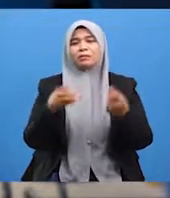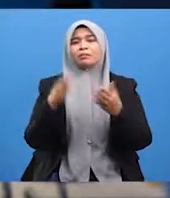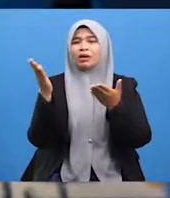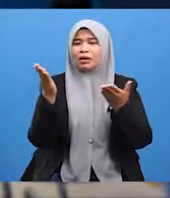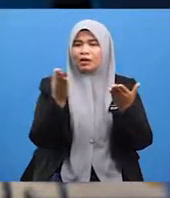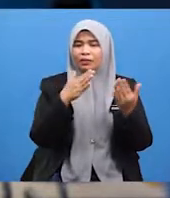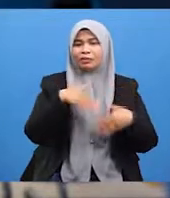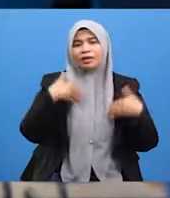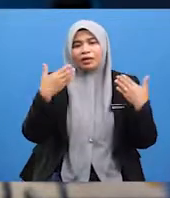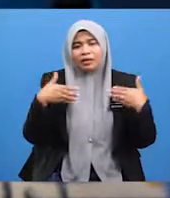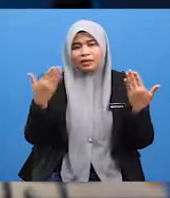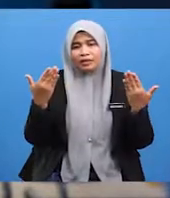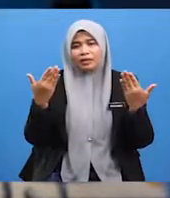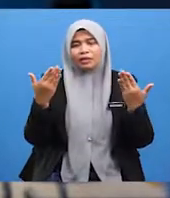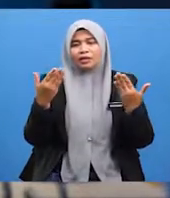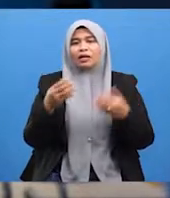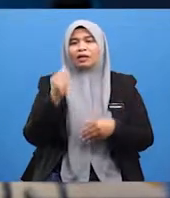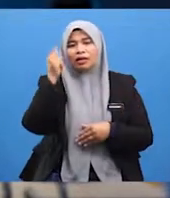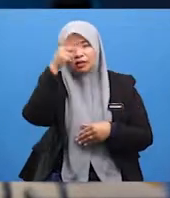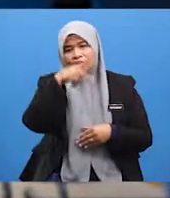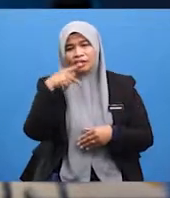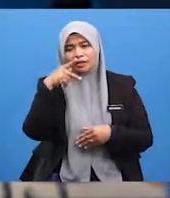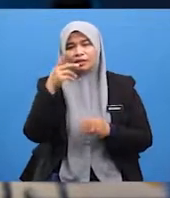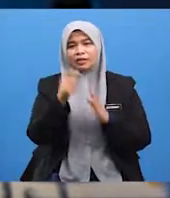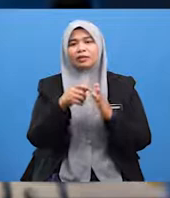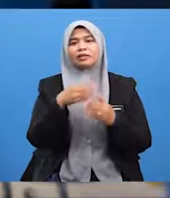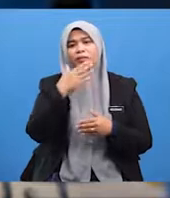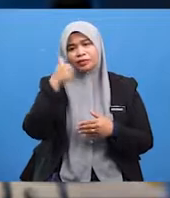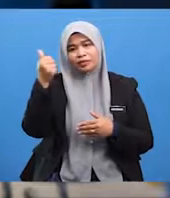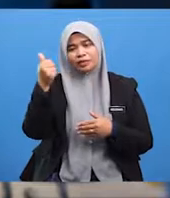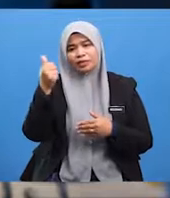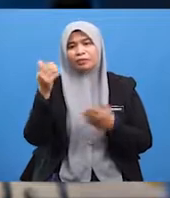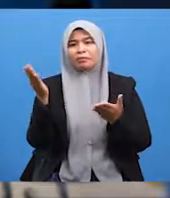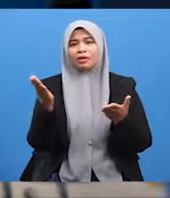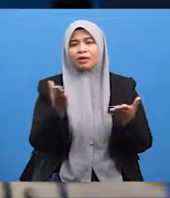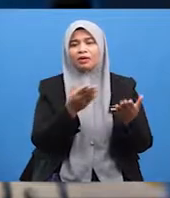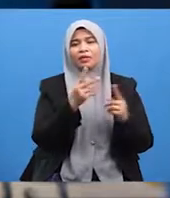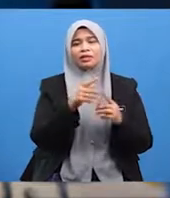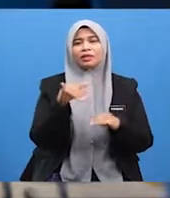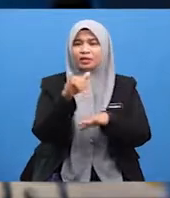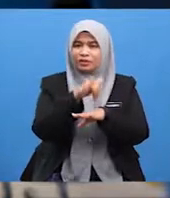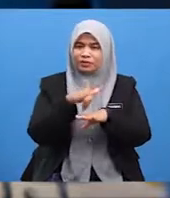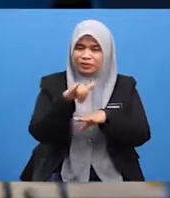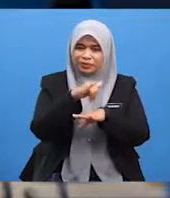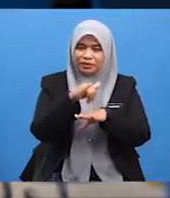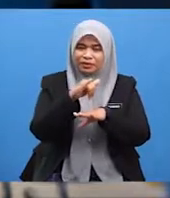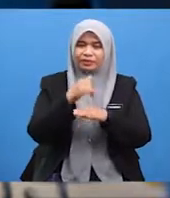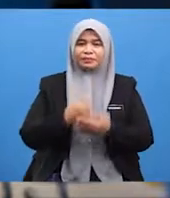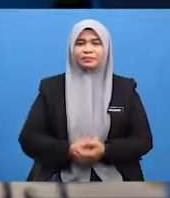bawa bahagia, akhlak terpuji bawa ke syurga.